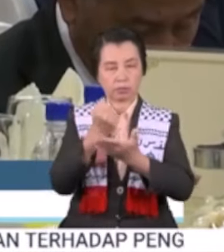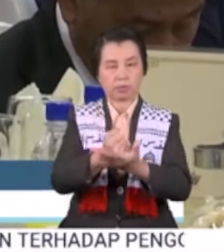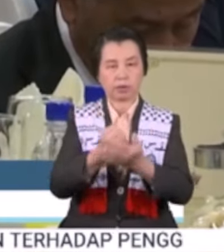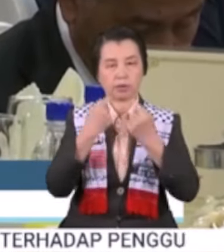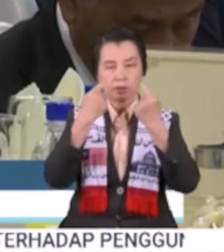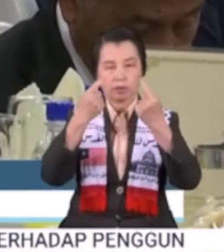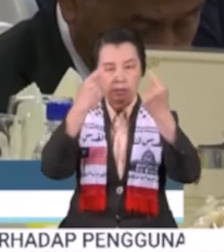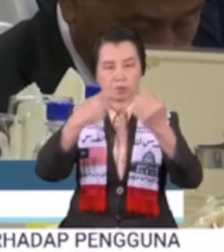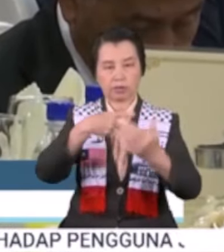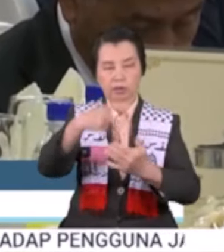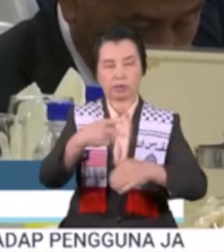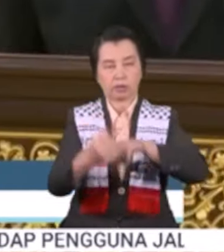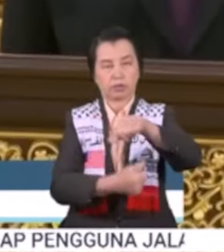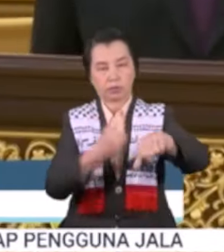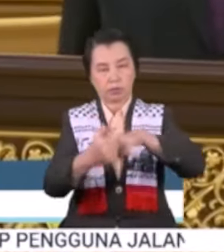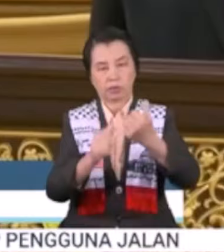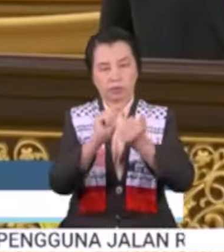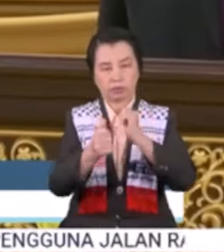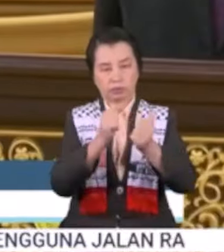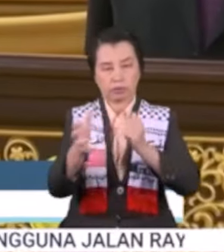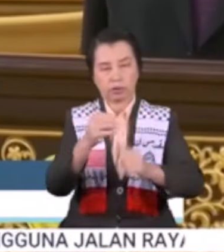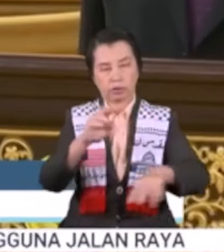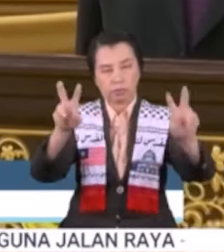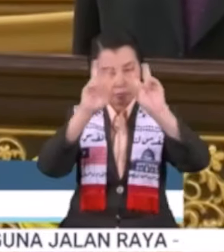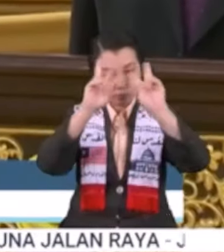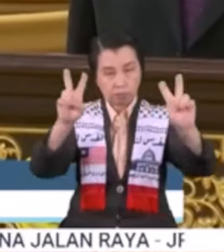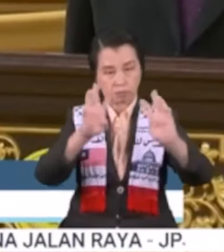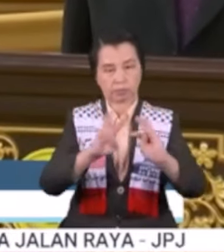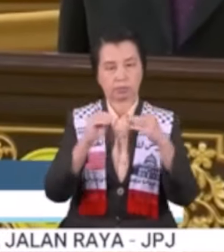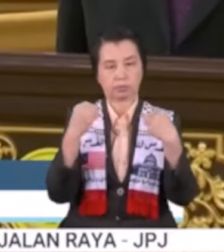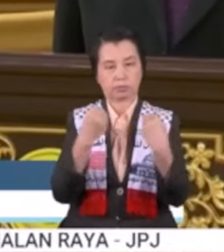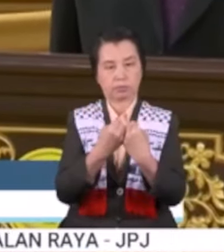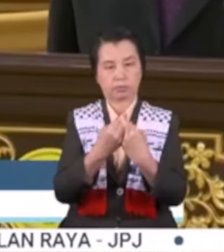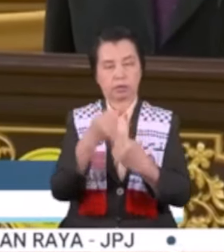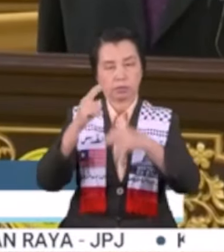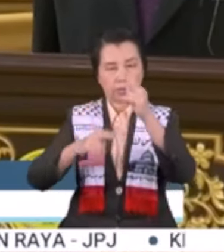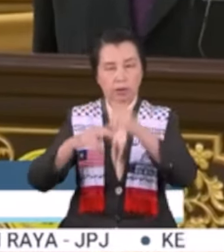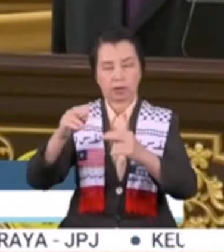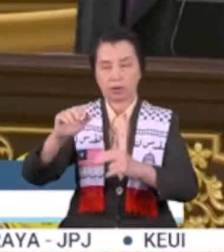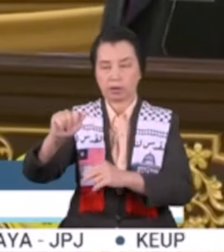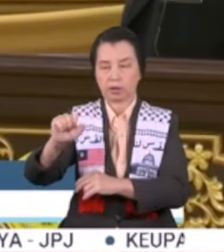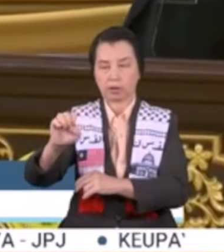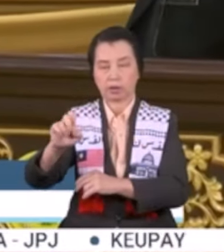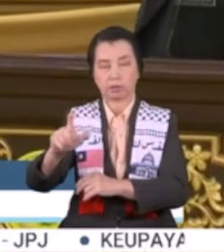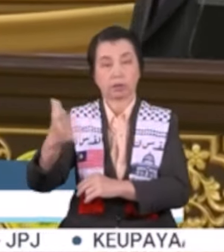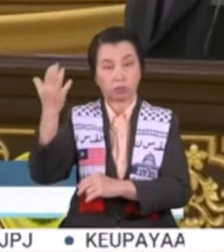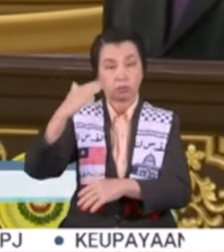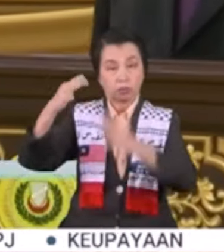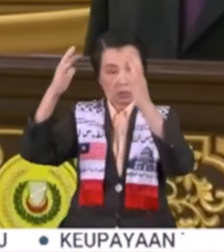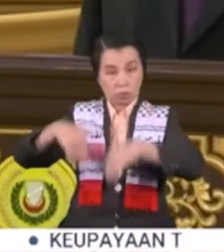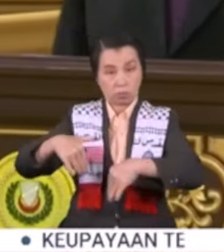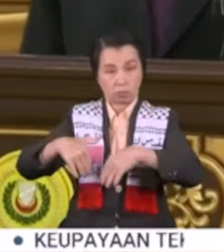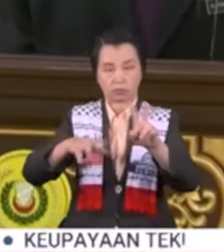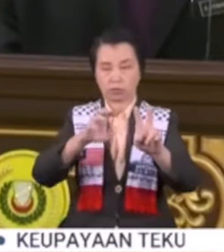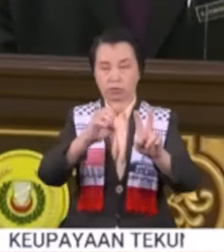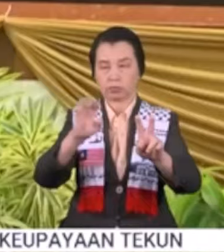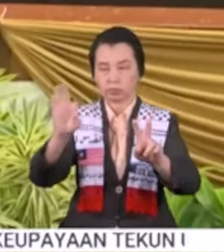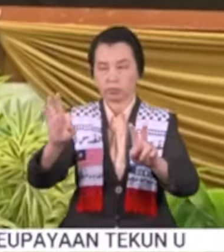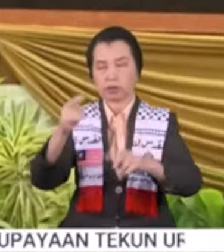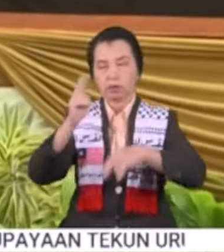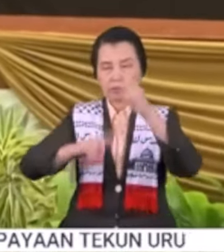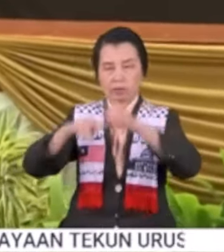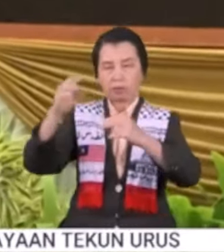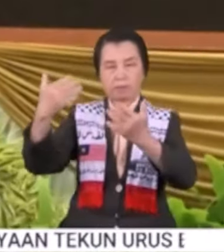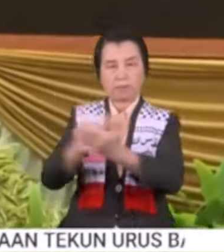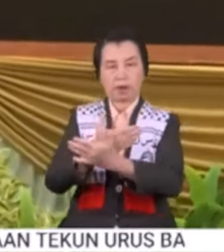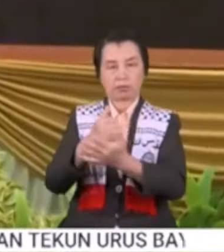menjayakan acara-acara sosial sukan dan keharmonian masyarakat bangunan asal dewan Gandi dirobohkan pada tahun 2009 dan dibina